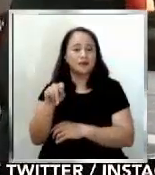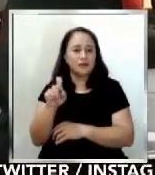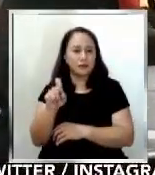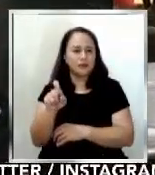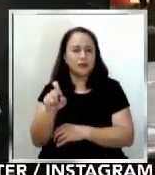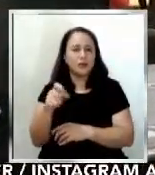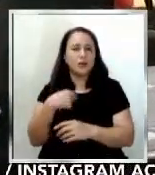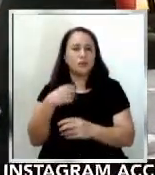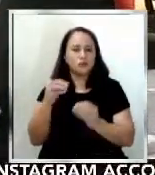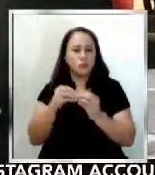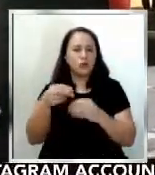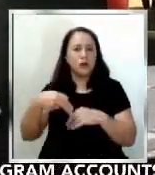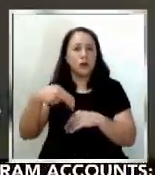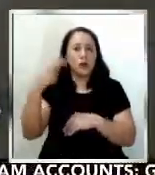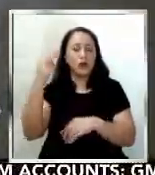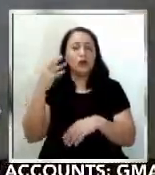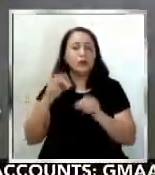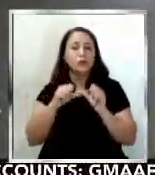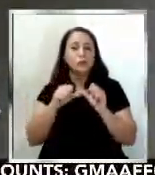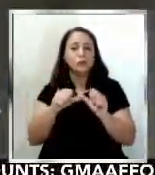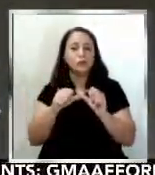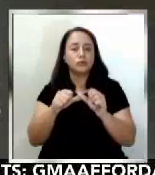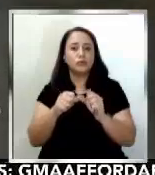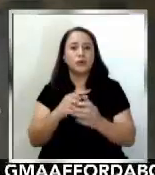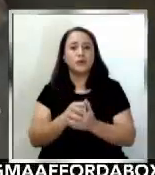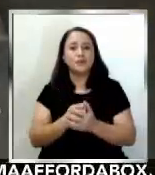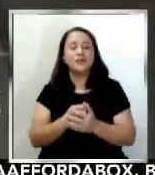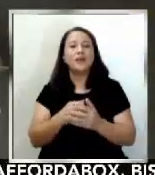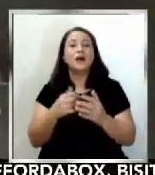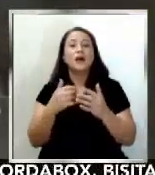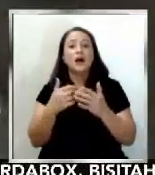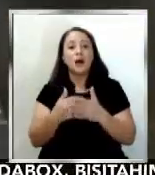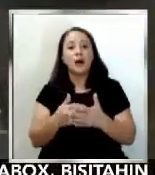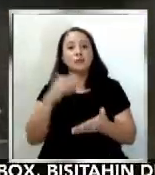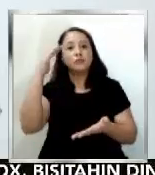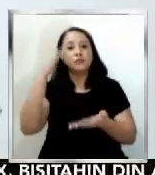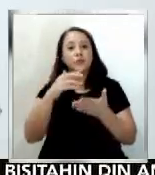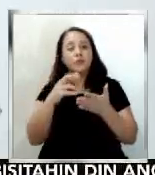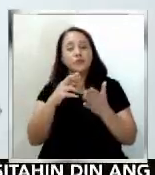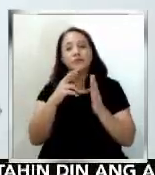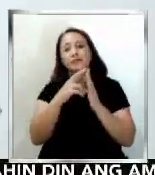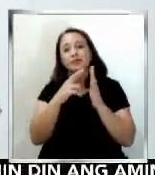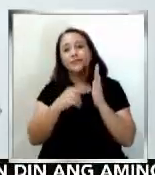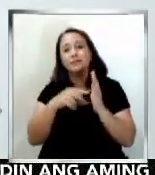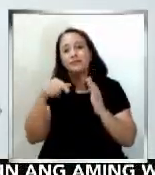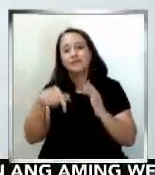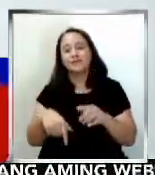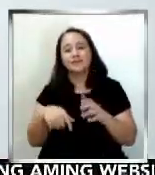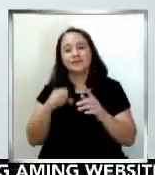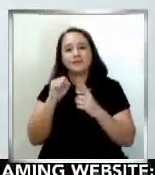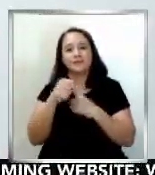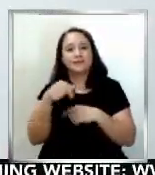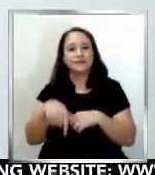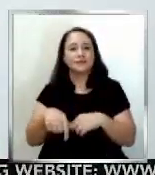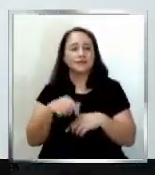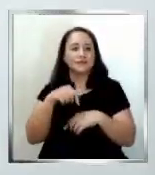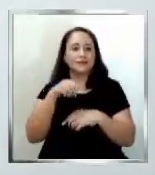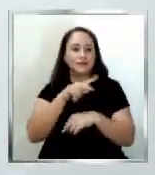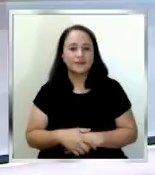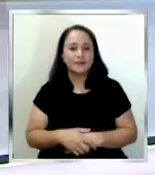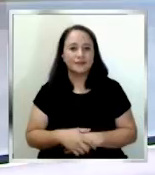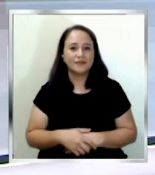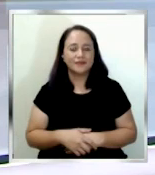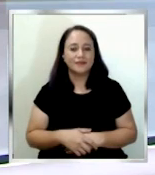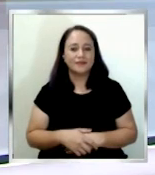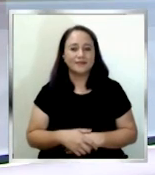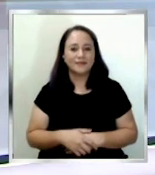ang bilang sa patuloy na pagluwag ng community quarantine status sa iba't ibang parte ng bansa. John Consulta, Nakatutok, 24